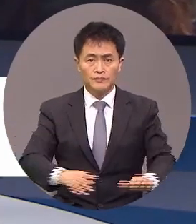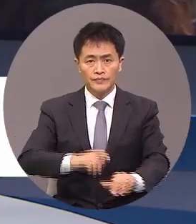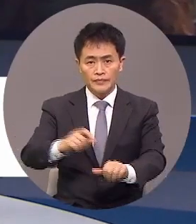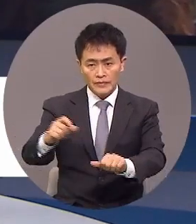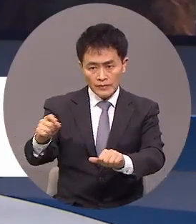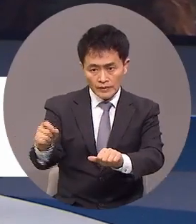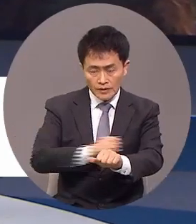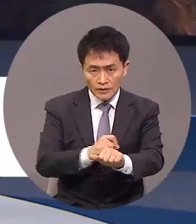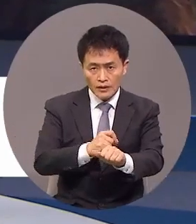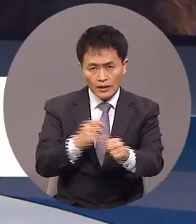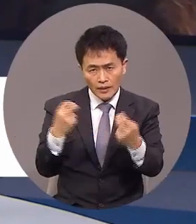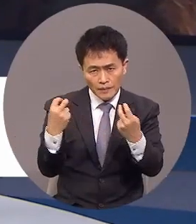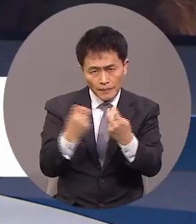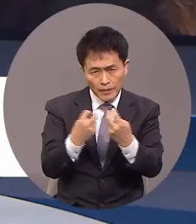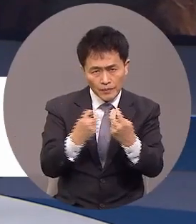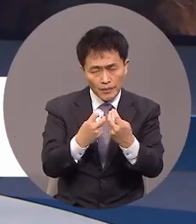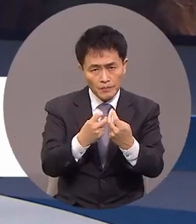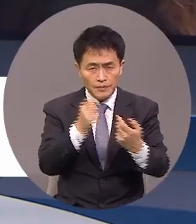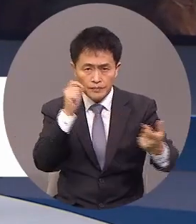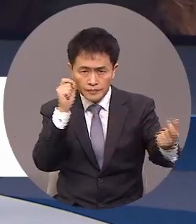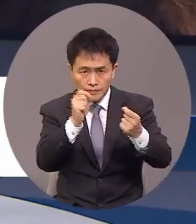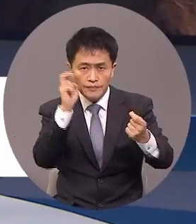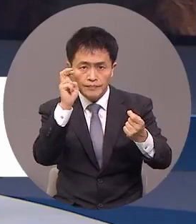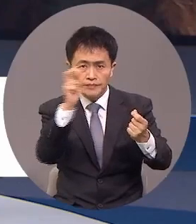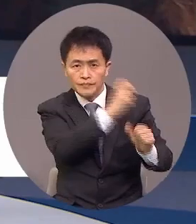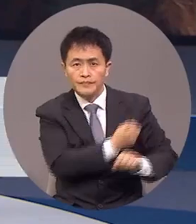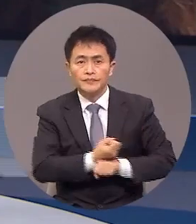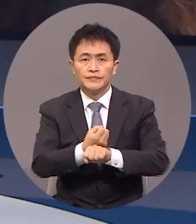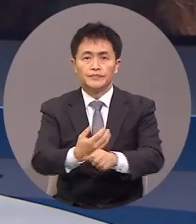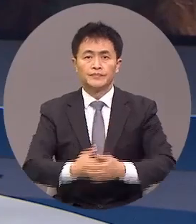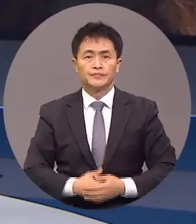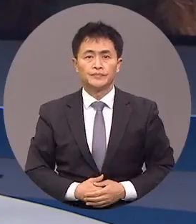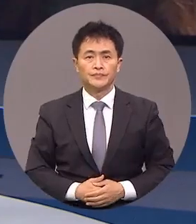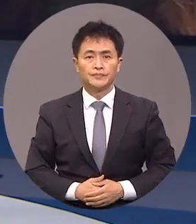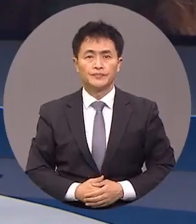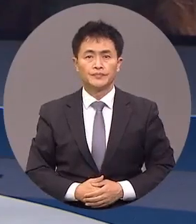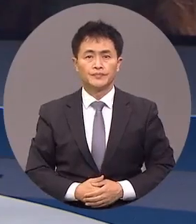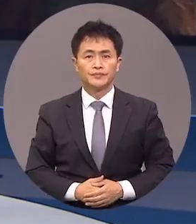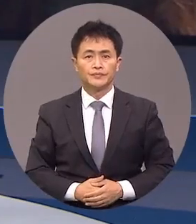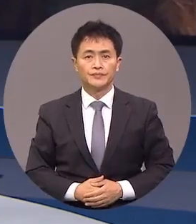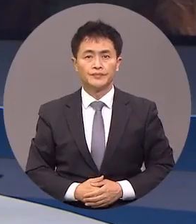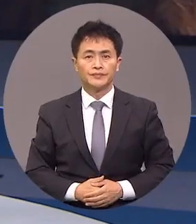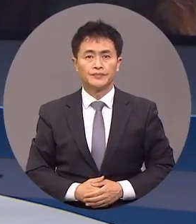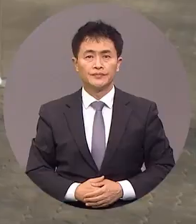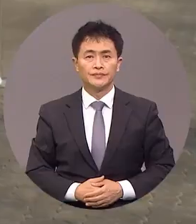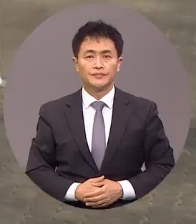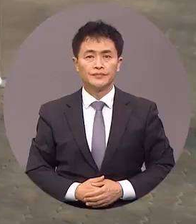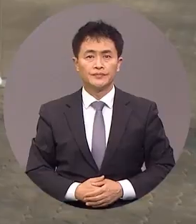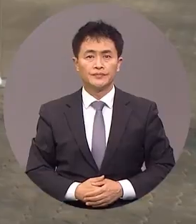특단의 조치가 머지 않은 것 같습니다. 먼저 윤수환 기자가 보도합니다.